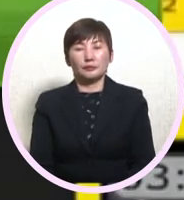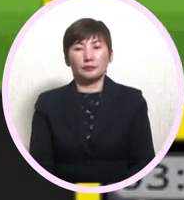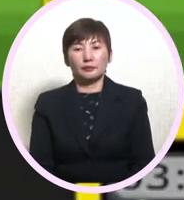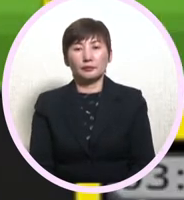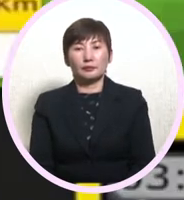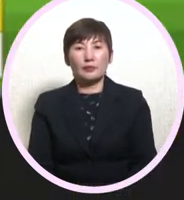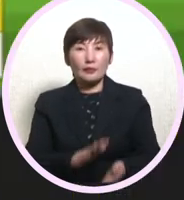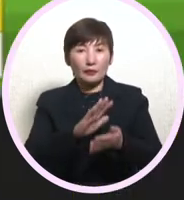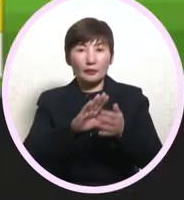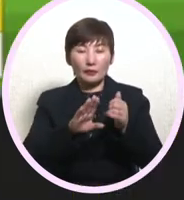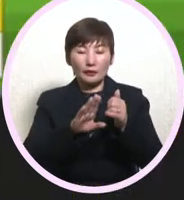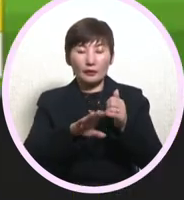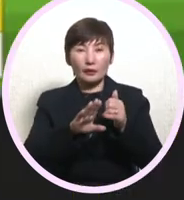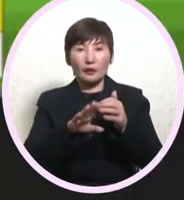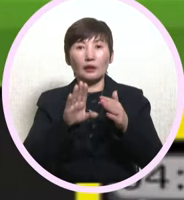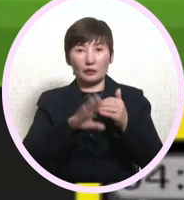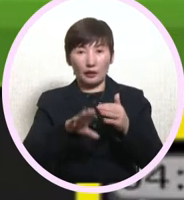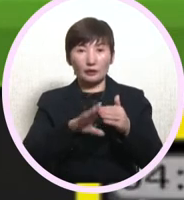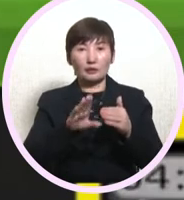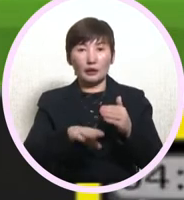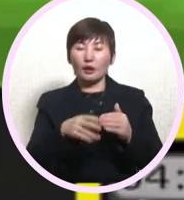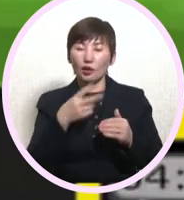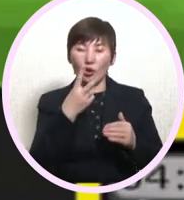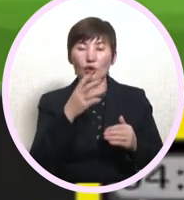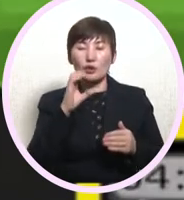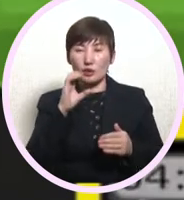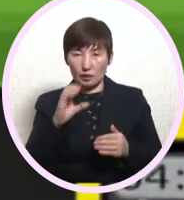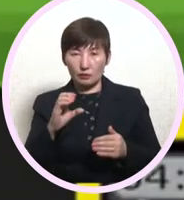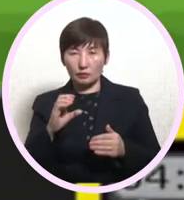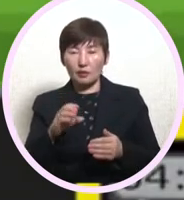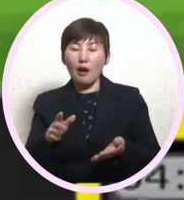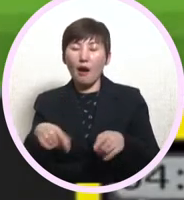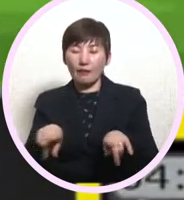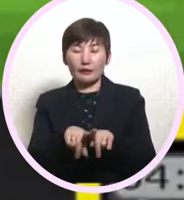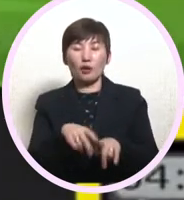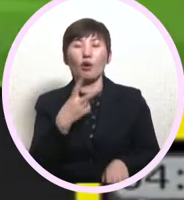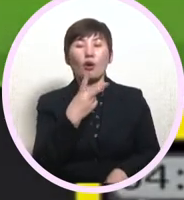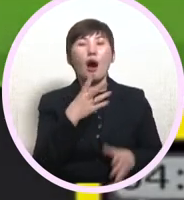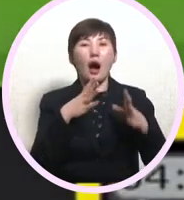За дараагийн 2 секунд бас хэмжихэд мөн адил 10 метр секунд хурдтай байна.